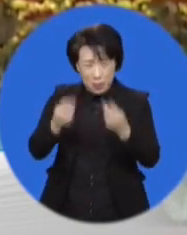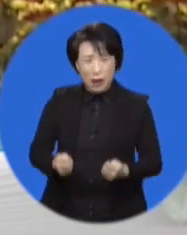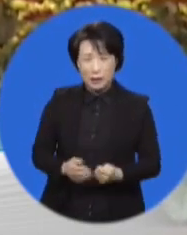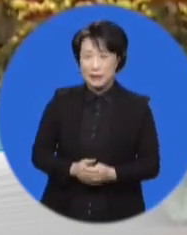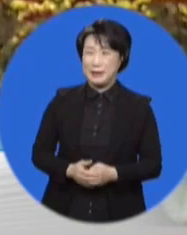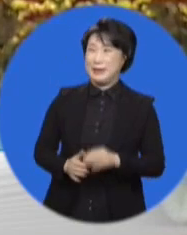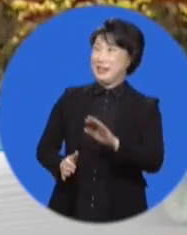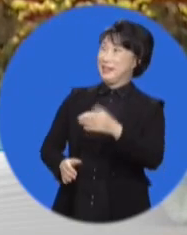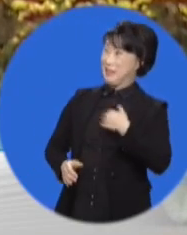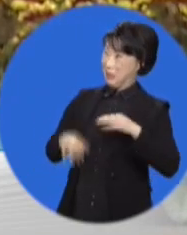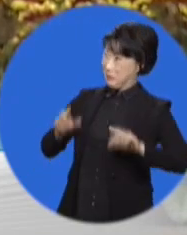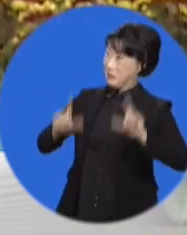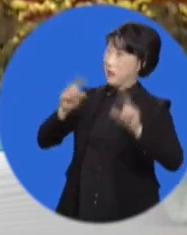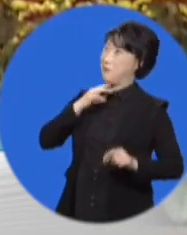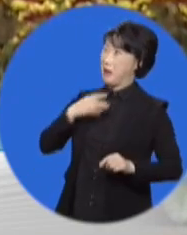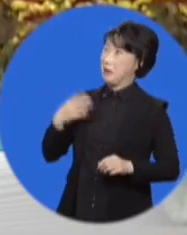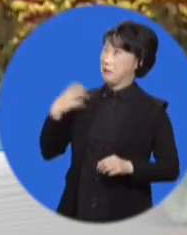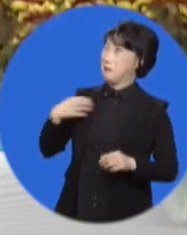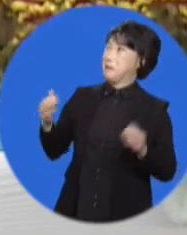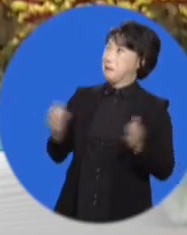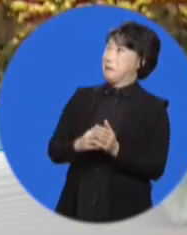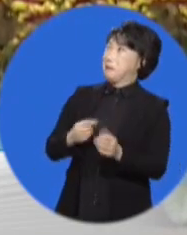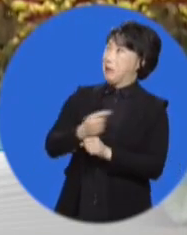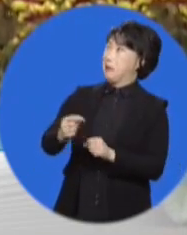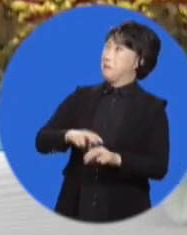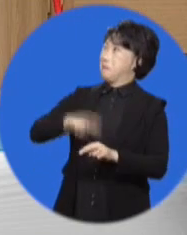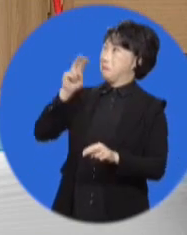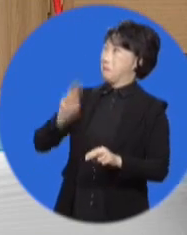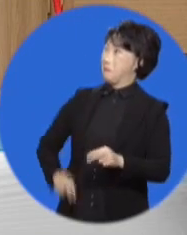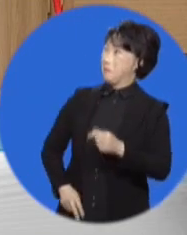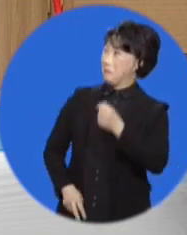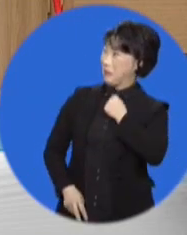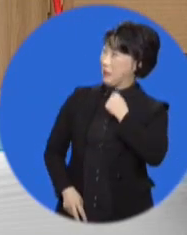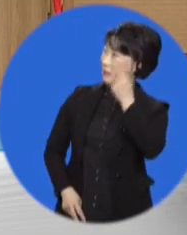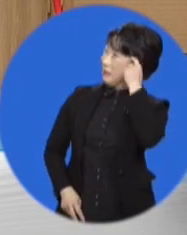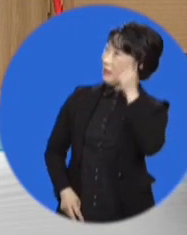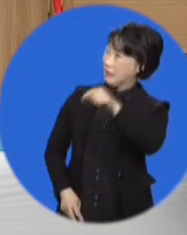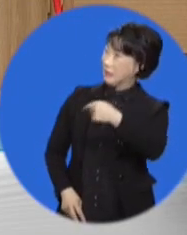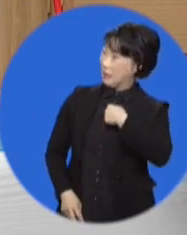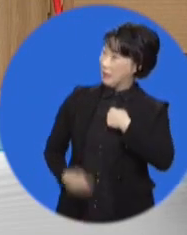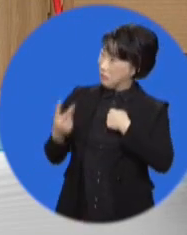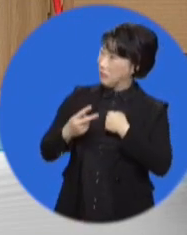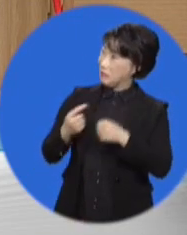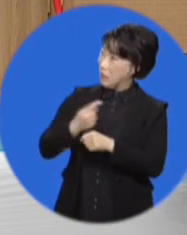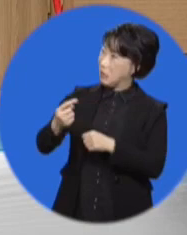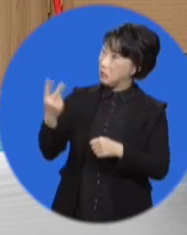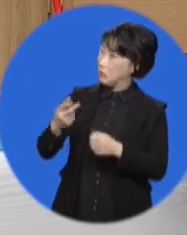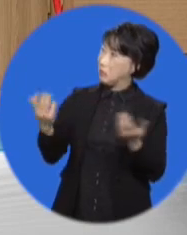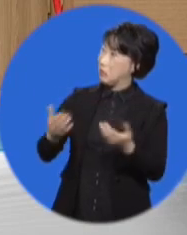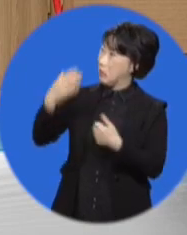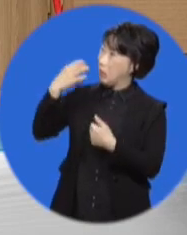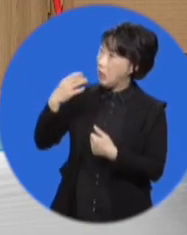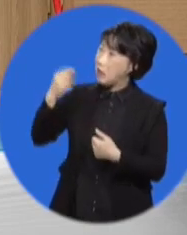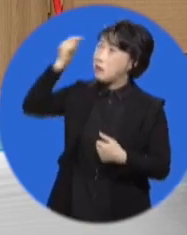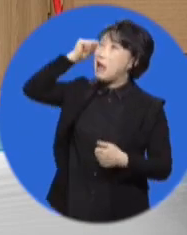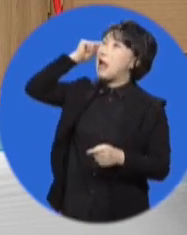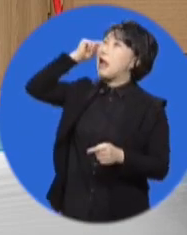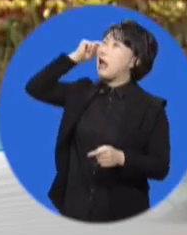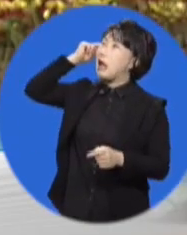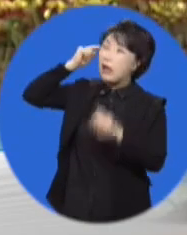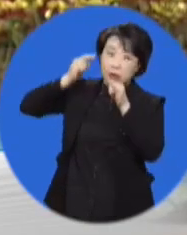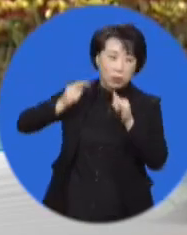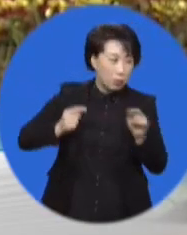금년 안 하고 그만하려고 하는데 응? 그냥 왜 또 내년에 또 그런 걸 시키려고 하는지